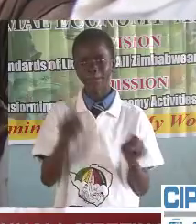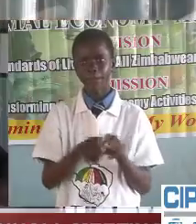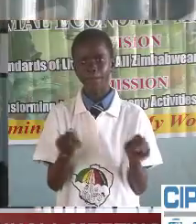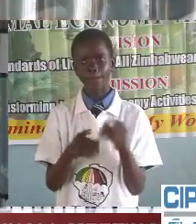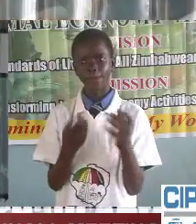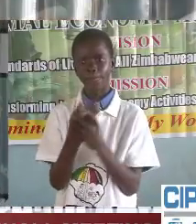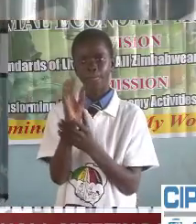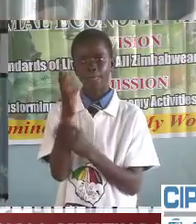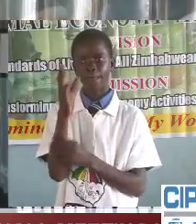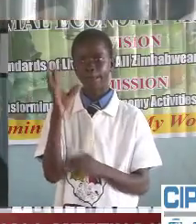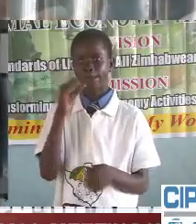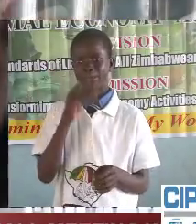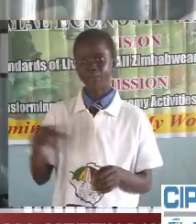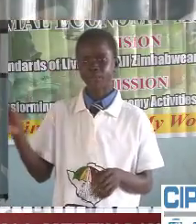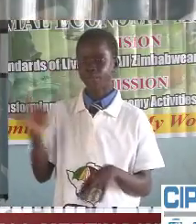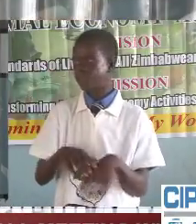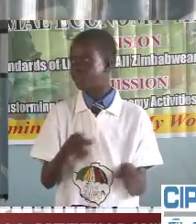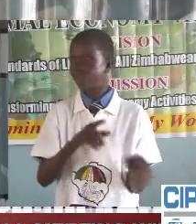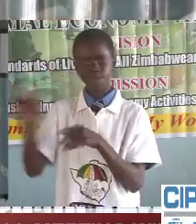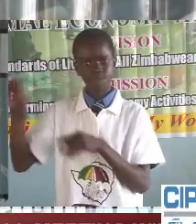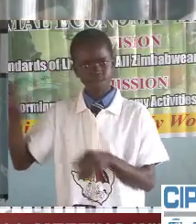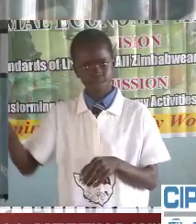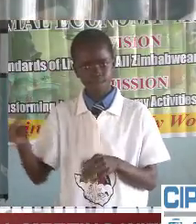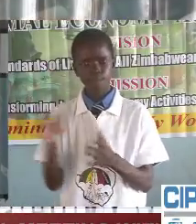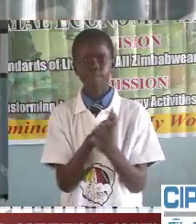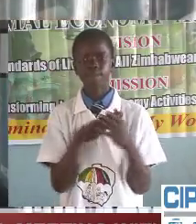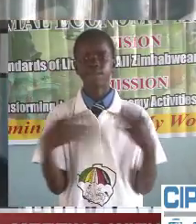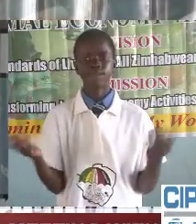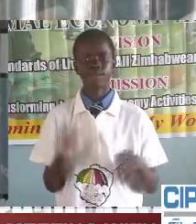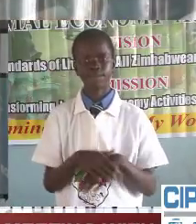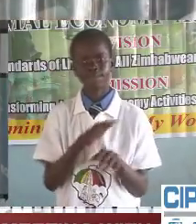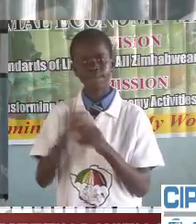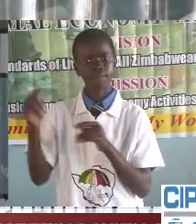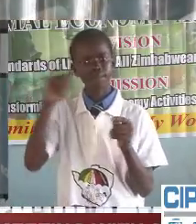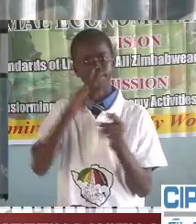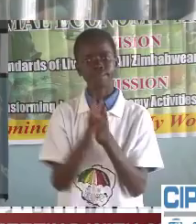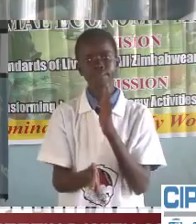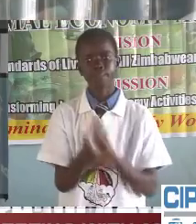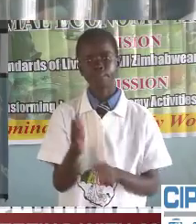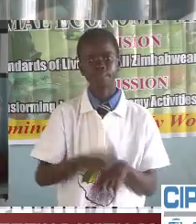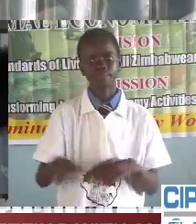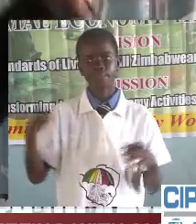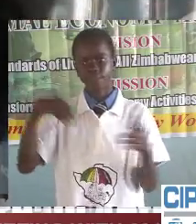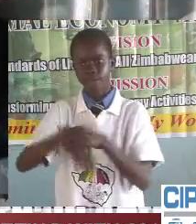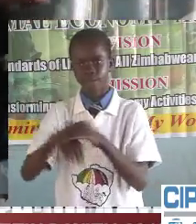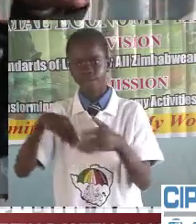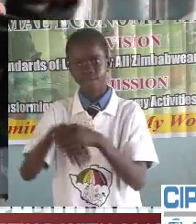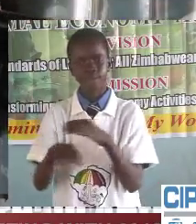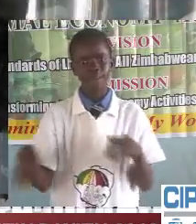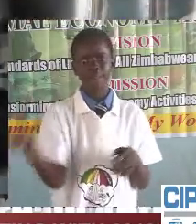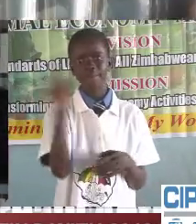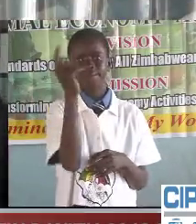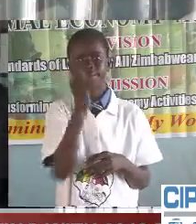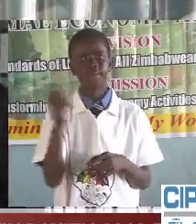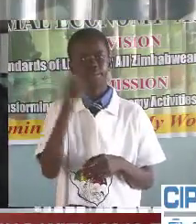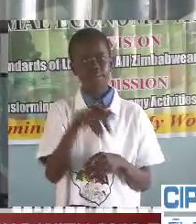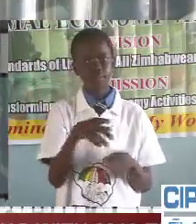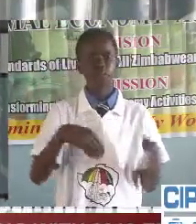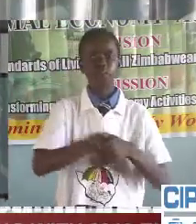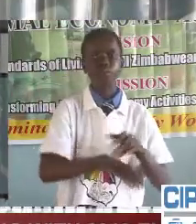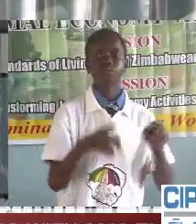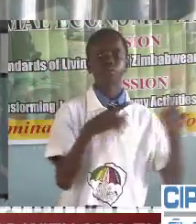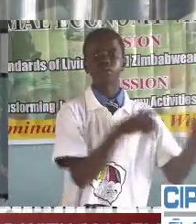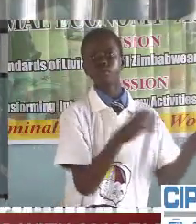chindai munotengesa mavhenda, hakuna anosvika pamavhenda akoti vawane mari. Saka mavhenda aya anozotiza akuenda kunzvimbo dzine vanhu.